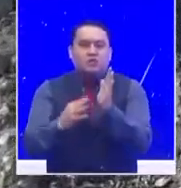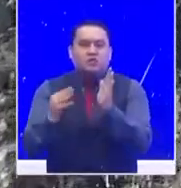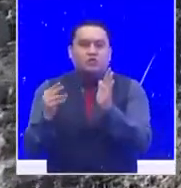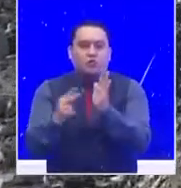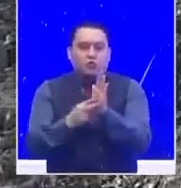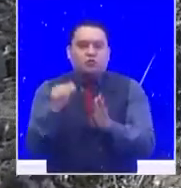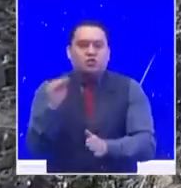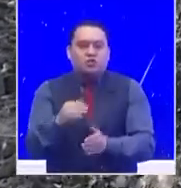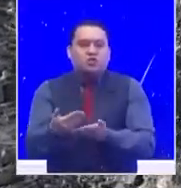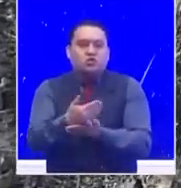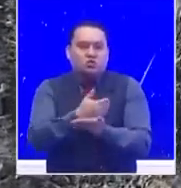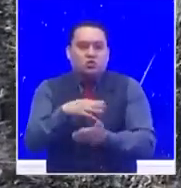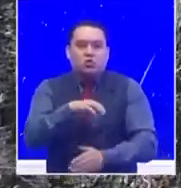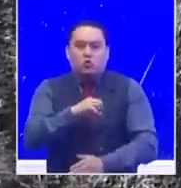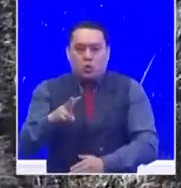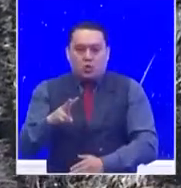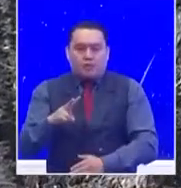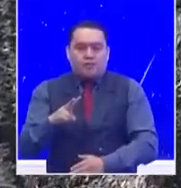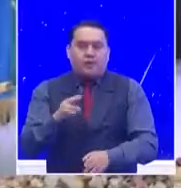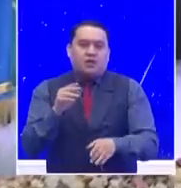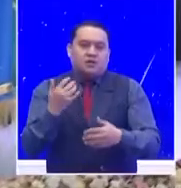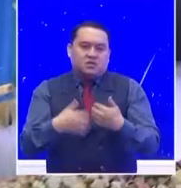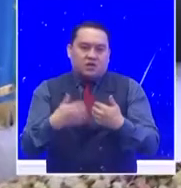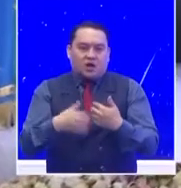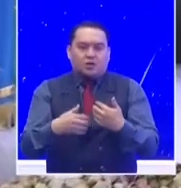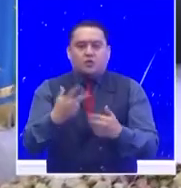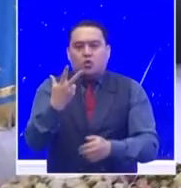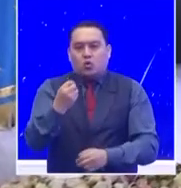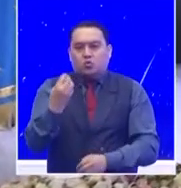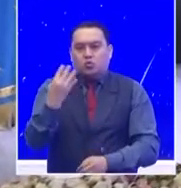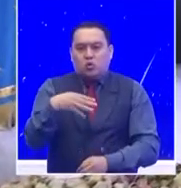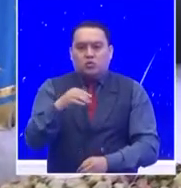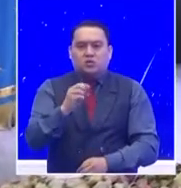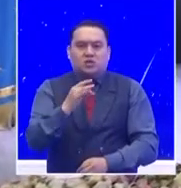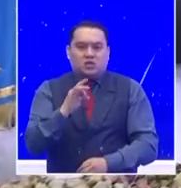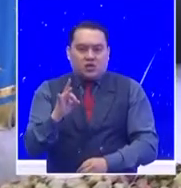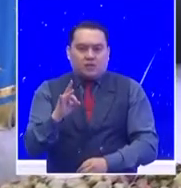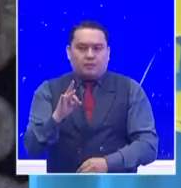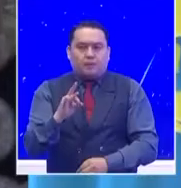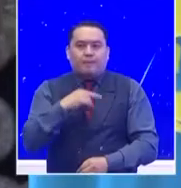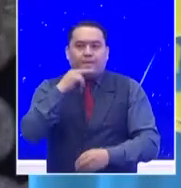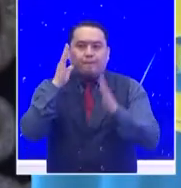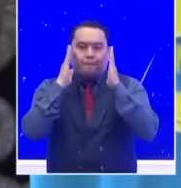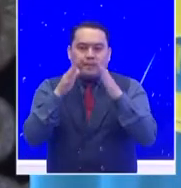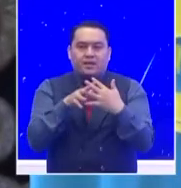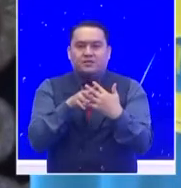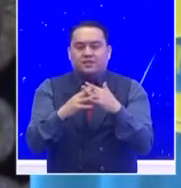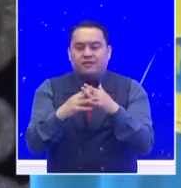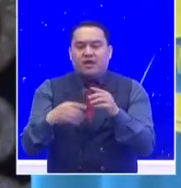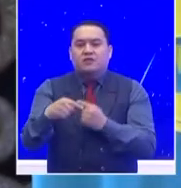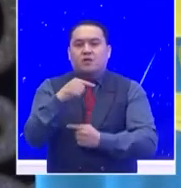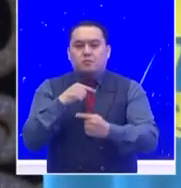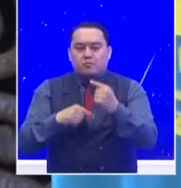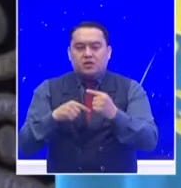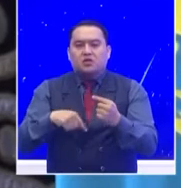тысяч тонн свеклы. Средняя урожайность варьируется в районе 340 центнеров. Особое внимание уделяется сфере бизнеса.